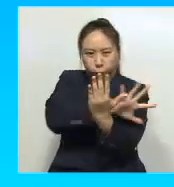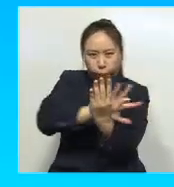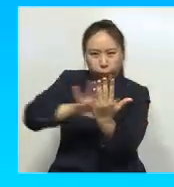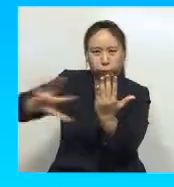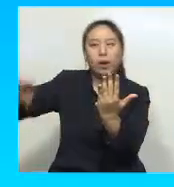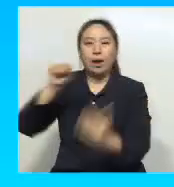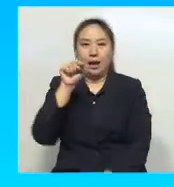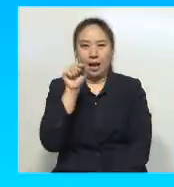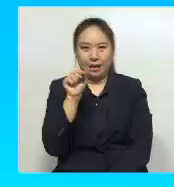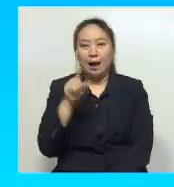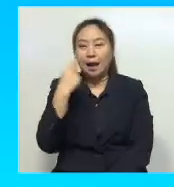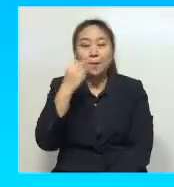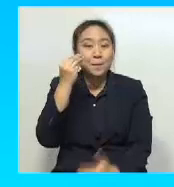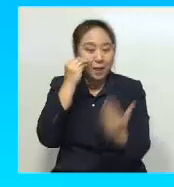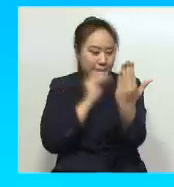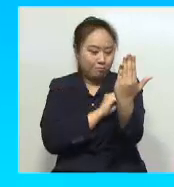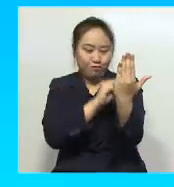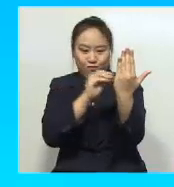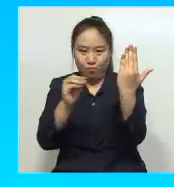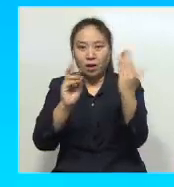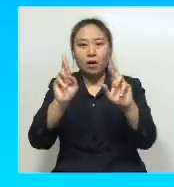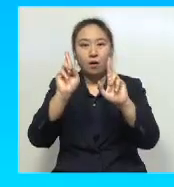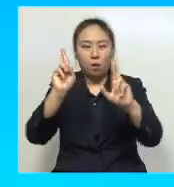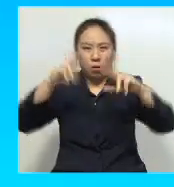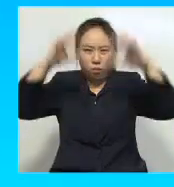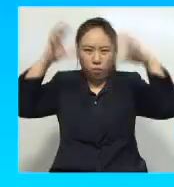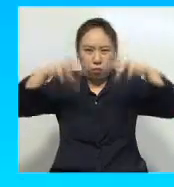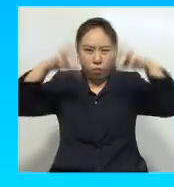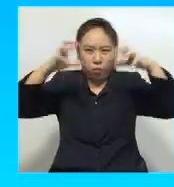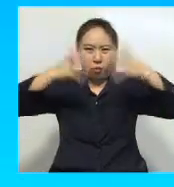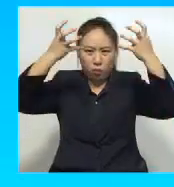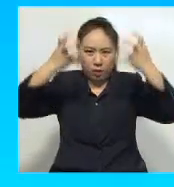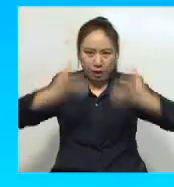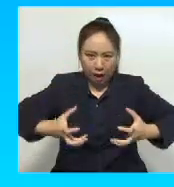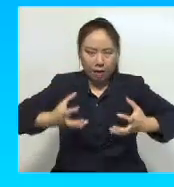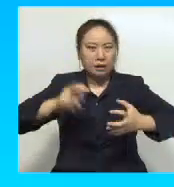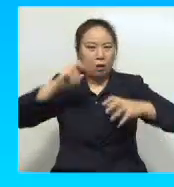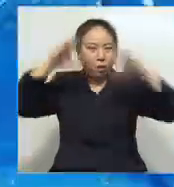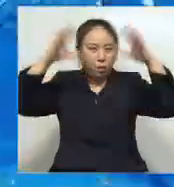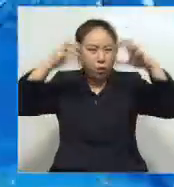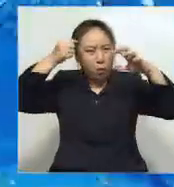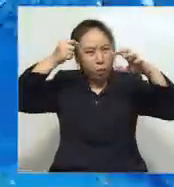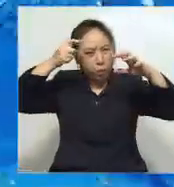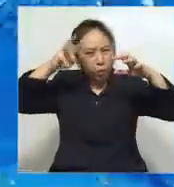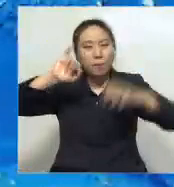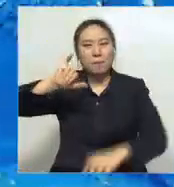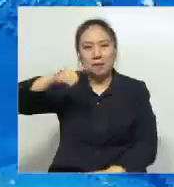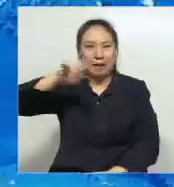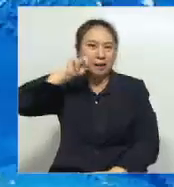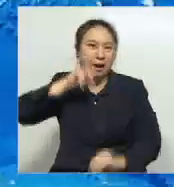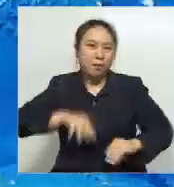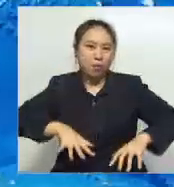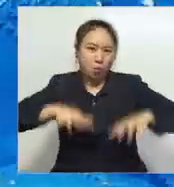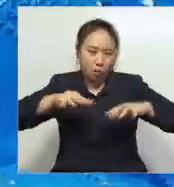มที่อยู่ในบริเวณดังกล่าวเนี่ยนะคะตอนนี้ต้องระวังเรื่องของผลกระทบจากฝนตกหนักฝนตกสะสมที่อาจทำให้เกิดน้ำท่วมฉับ